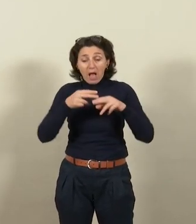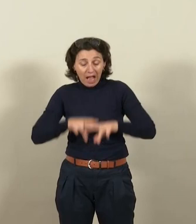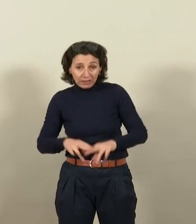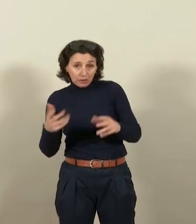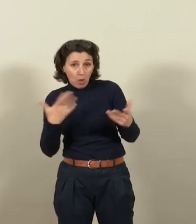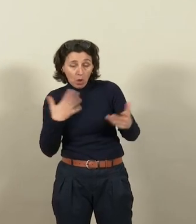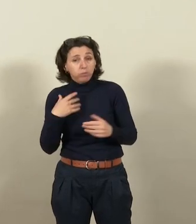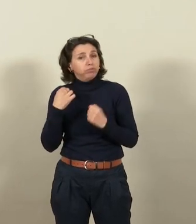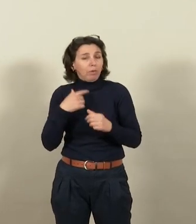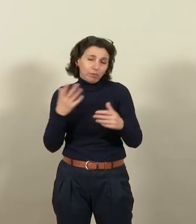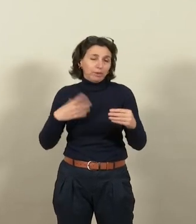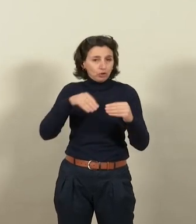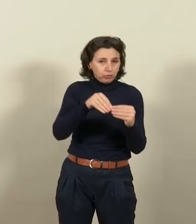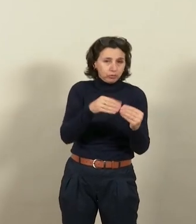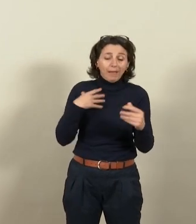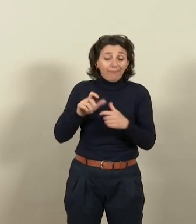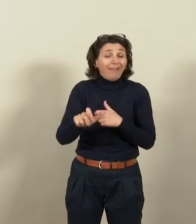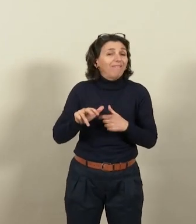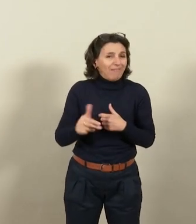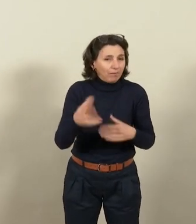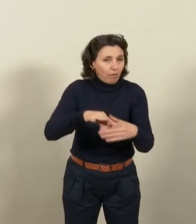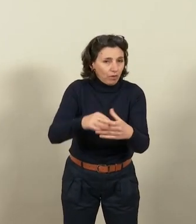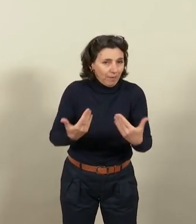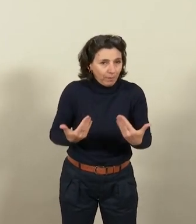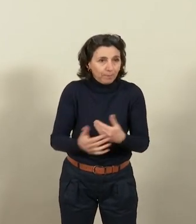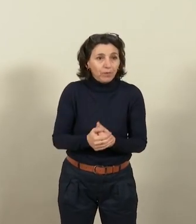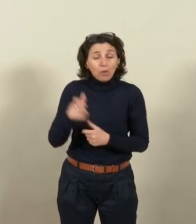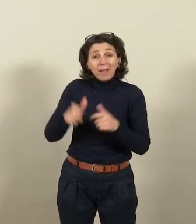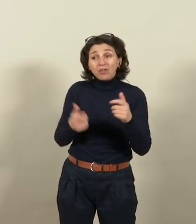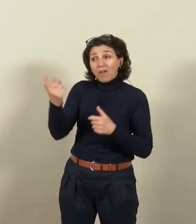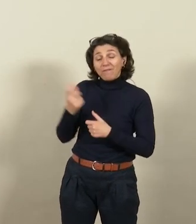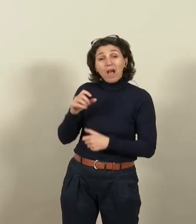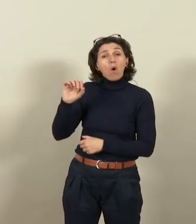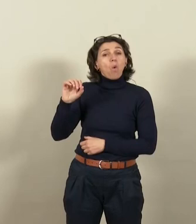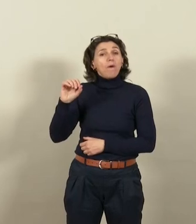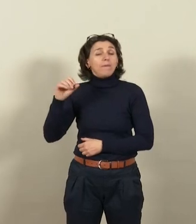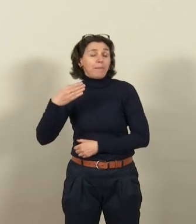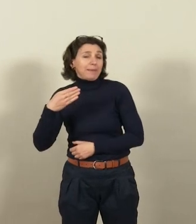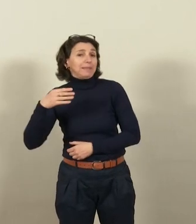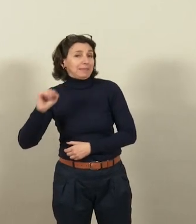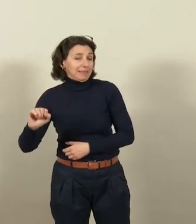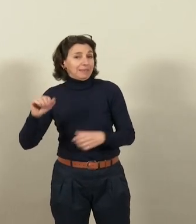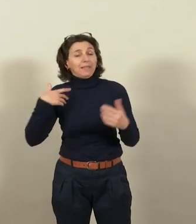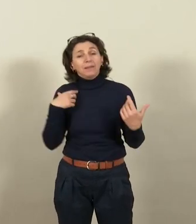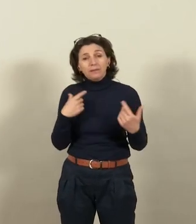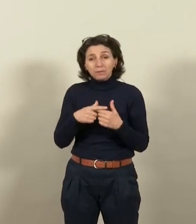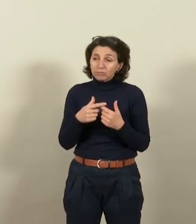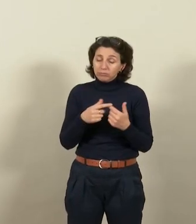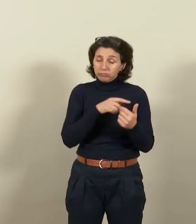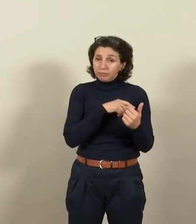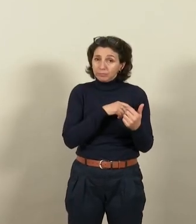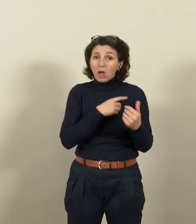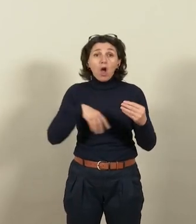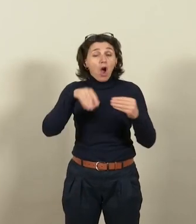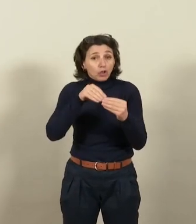procéder d'un ou d'une représentante de l'Office mun Mpal des sports et de quatre personnalités qualifiées issues de structures dont